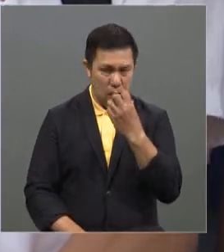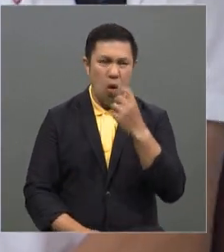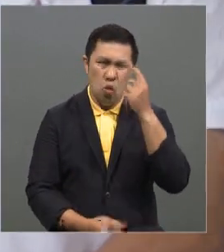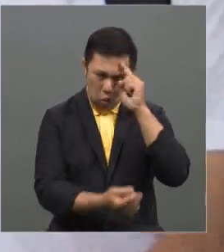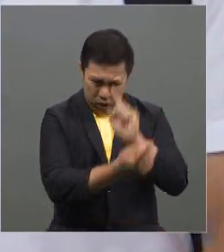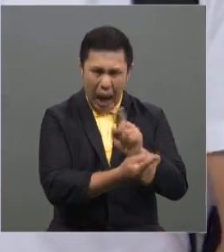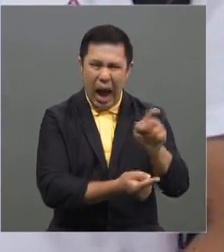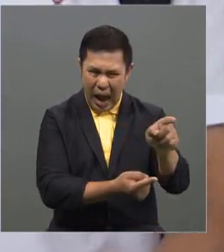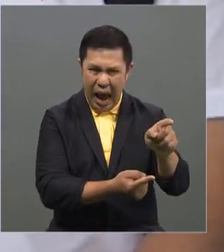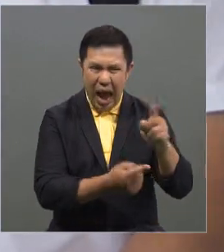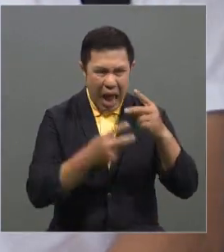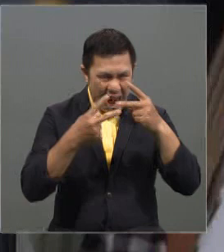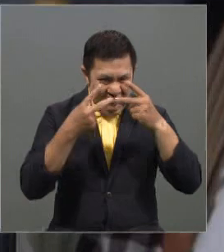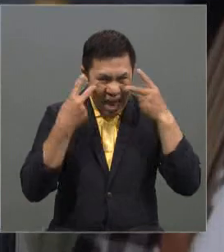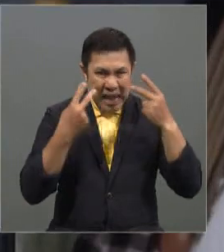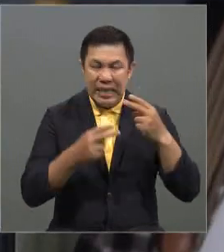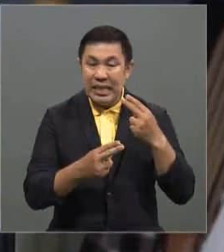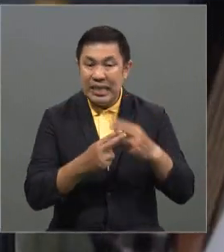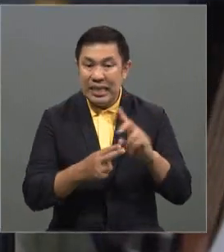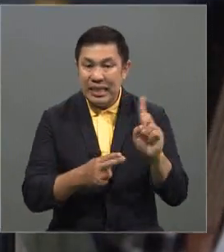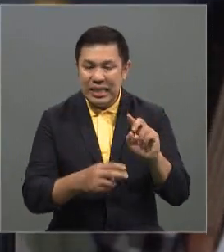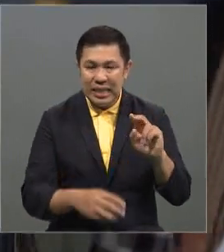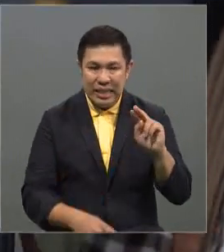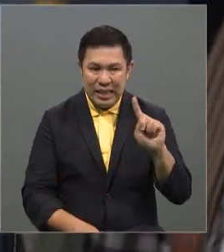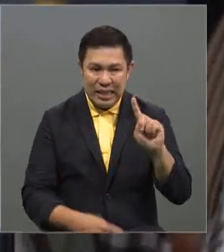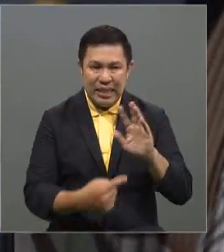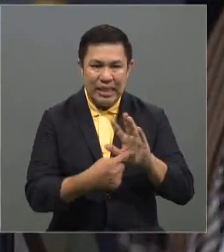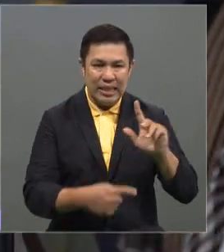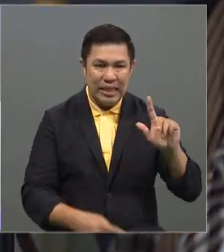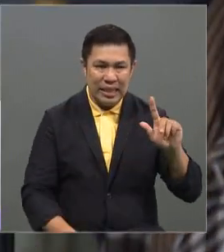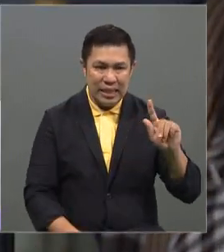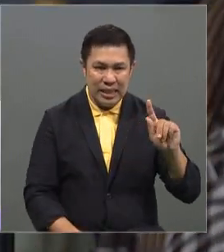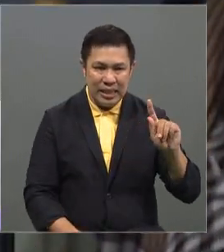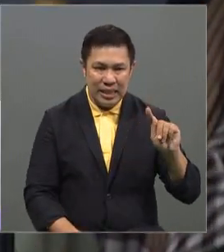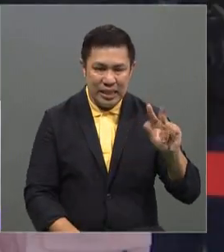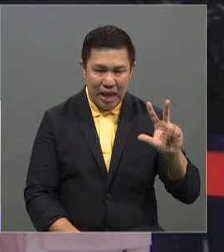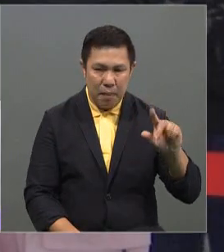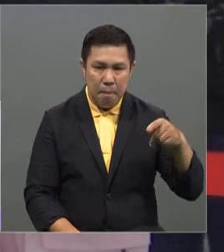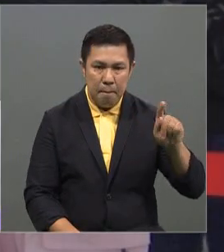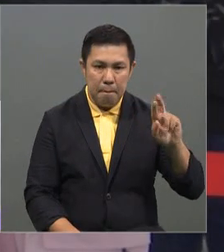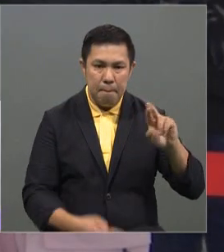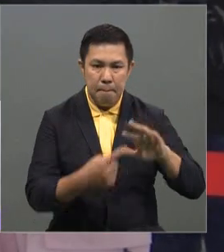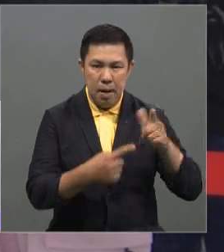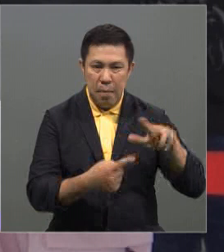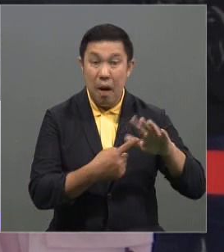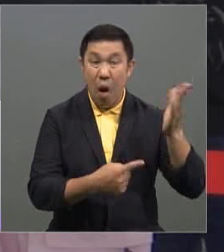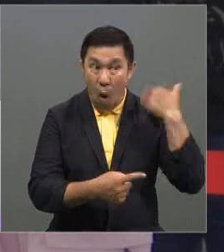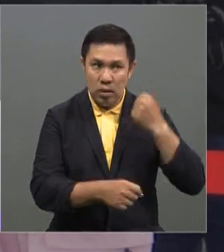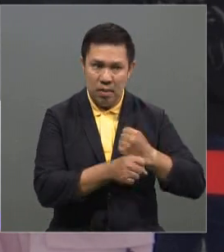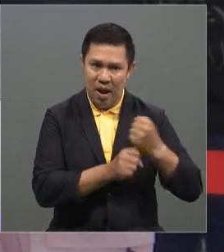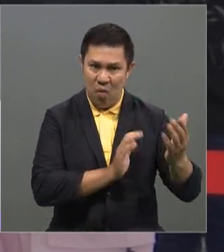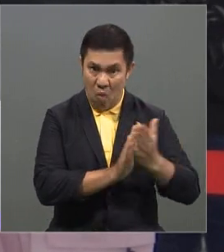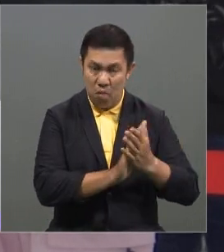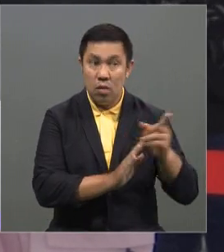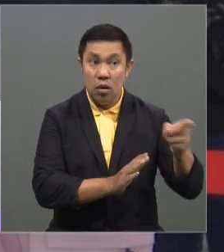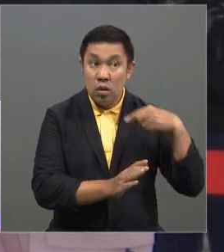จักกับผู้ก่อเหตุที่ชื่อว่านัทประภาในฐานะของเคยเป็นเพื่อนร่วมงานกันมาก่อนนะครับก่อนที่นัท